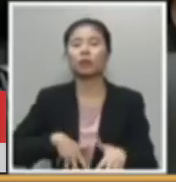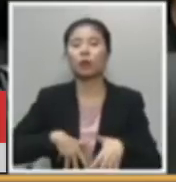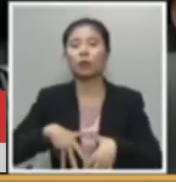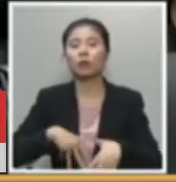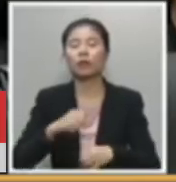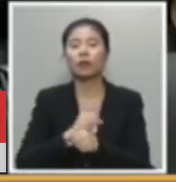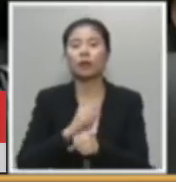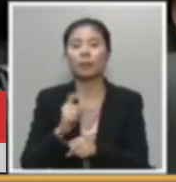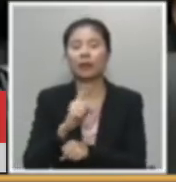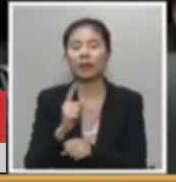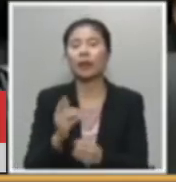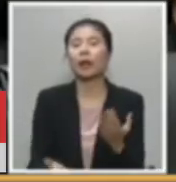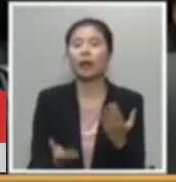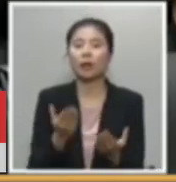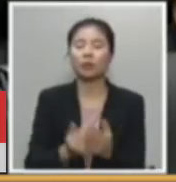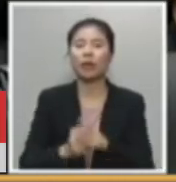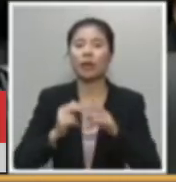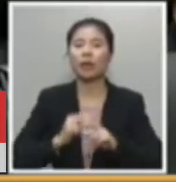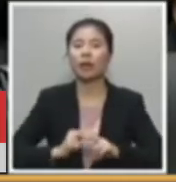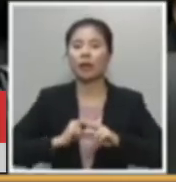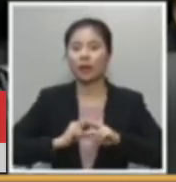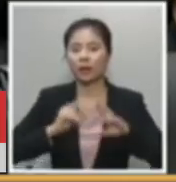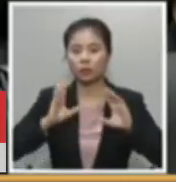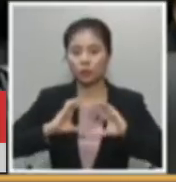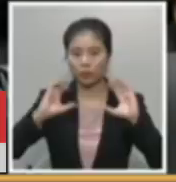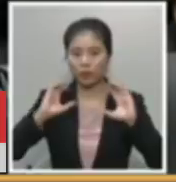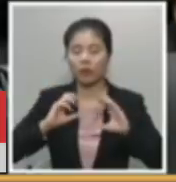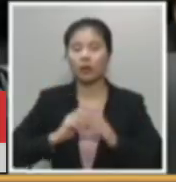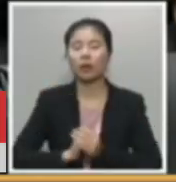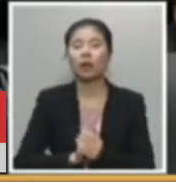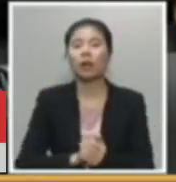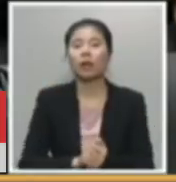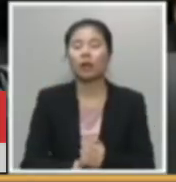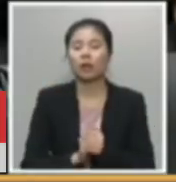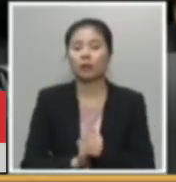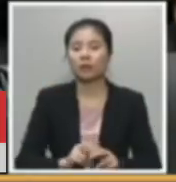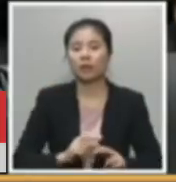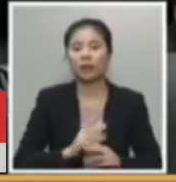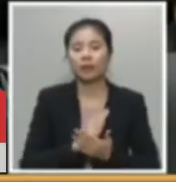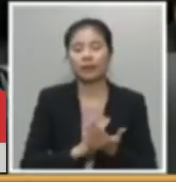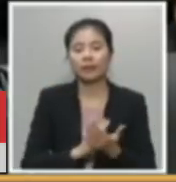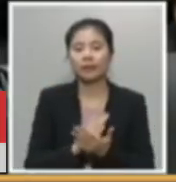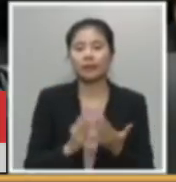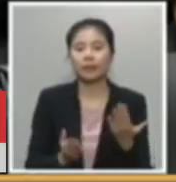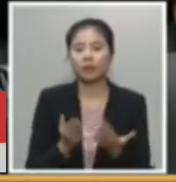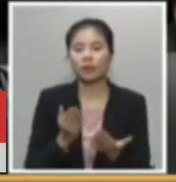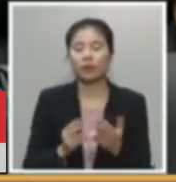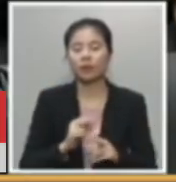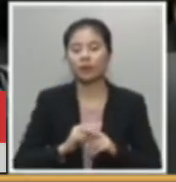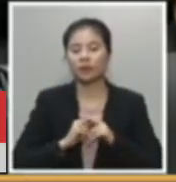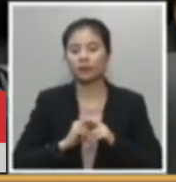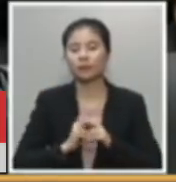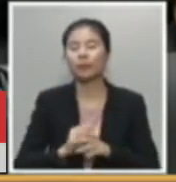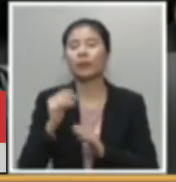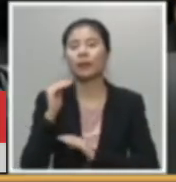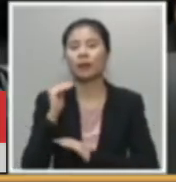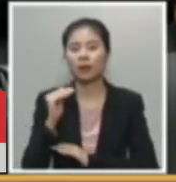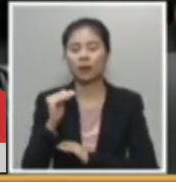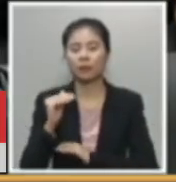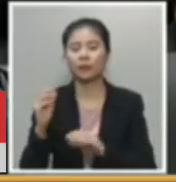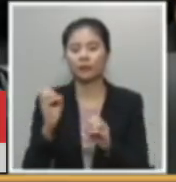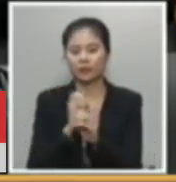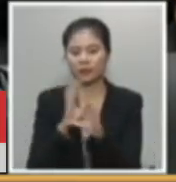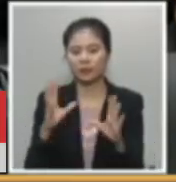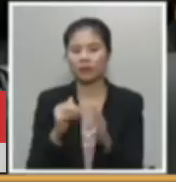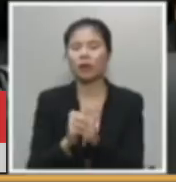ได้รัฐวิสาหกิจนะครับหรือเอกชนที่กทม.เชื่อถือก็ได้เนี่ยครับไปล็อกอีกอย่างนี้นะครับ